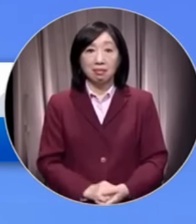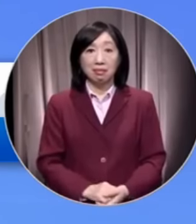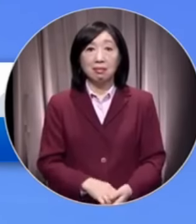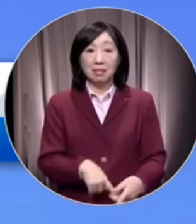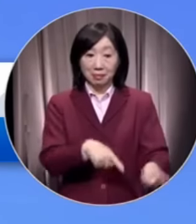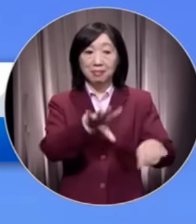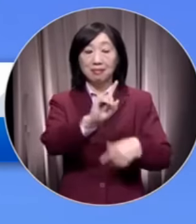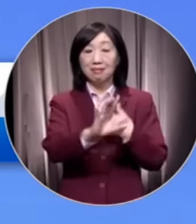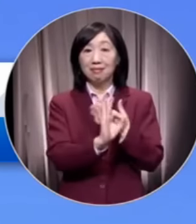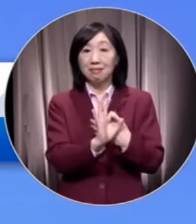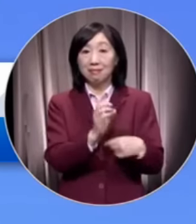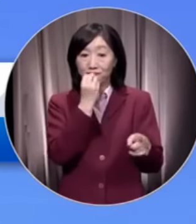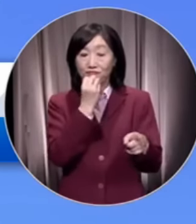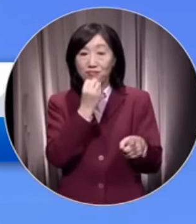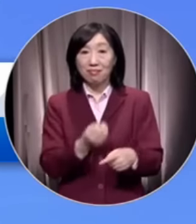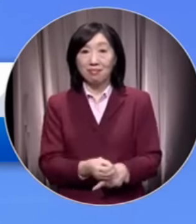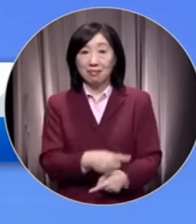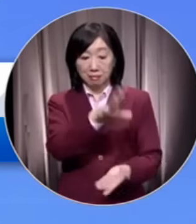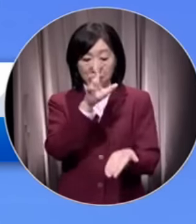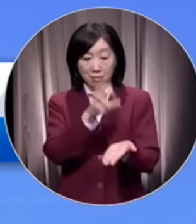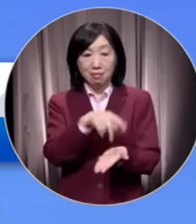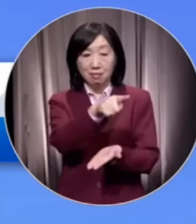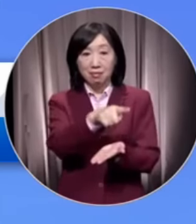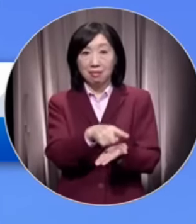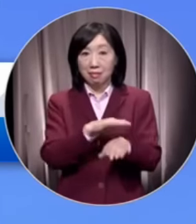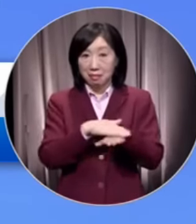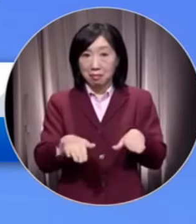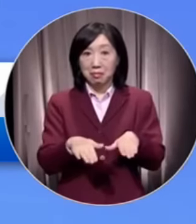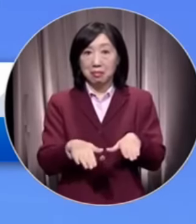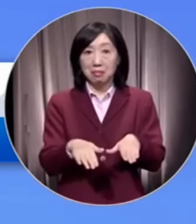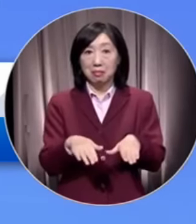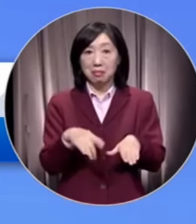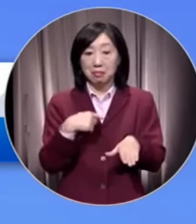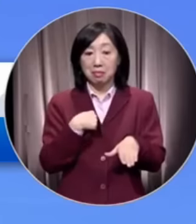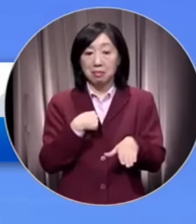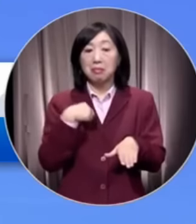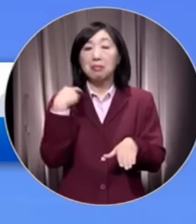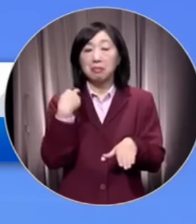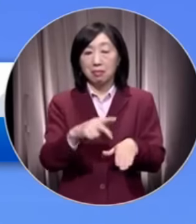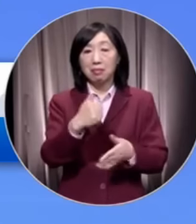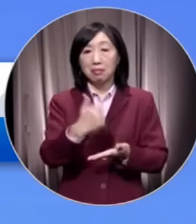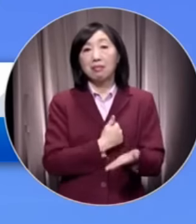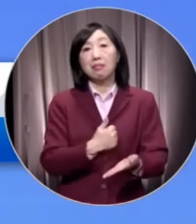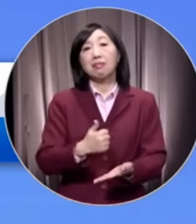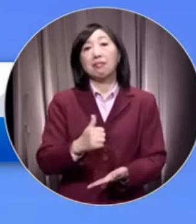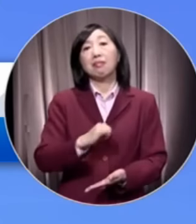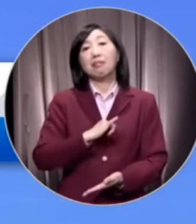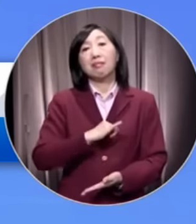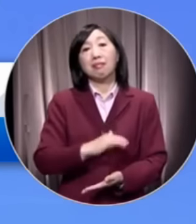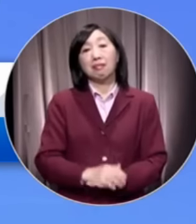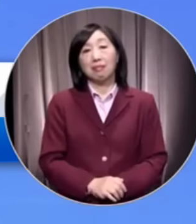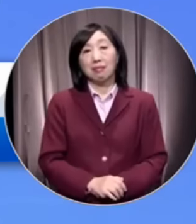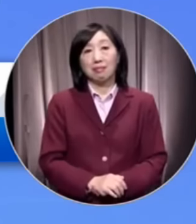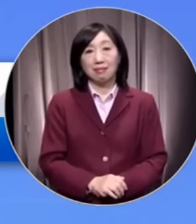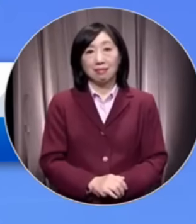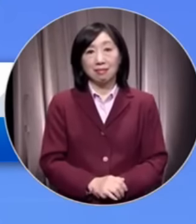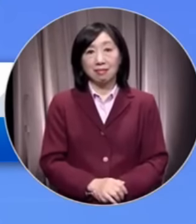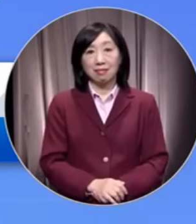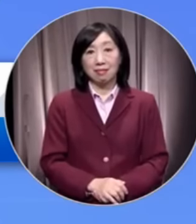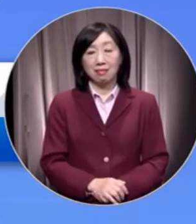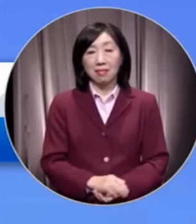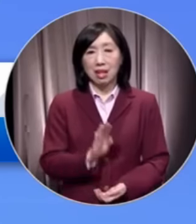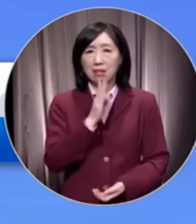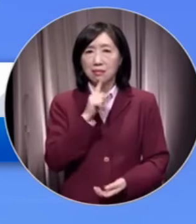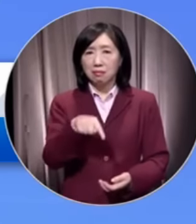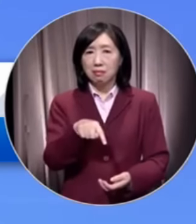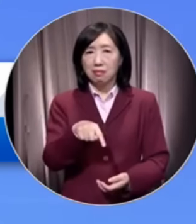先吃吃看，吃吃看以后证明都很安全了以后，我们还来做也不迟吧。但是真正的问题